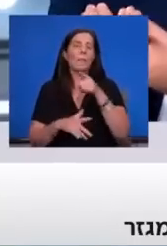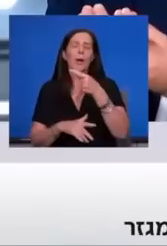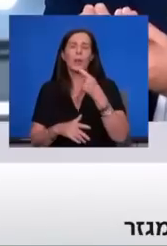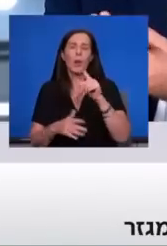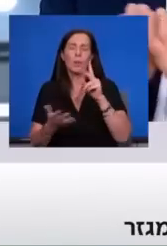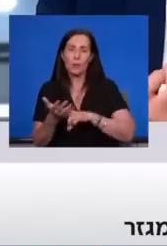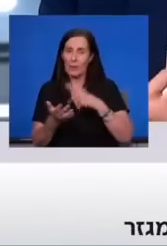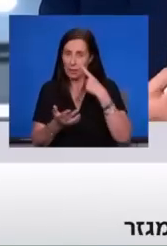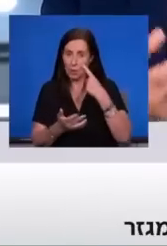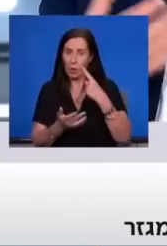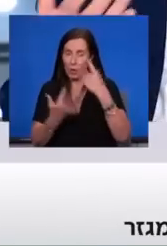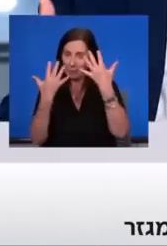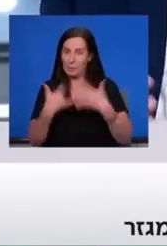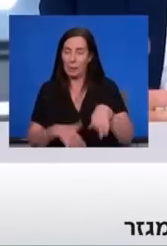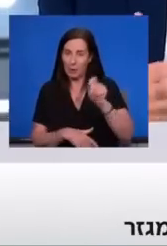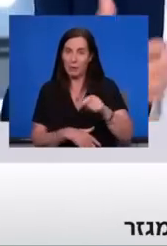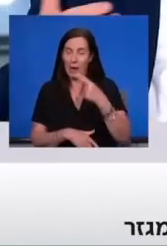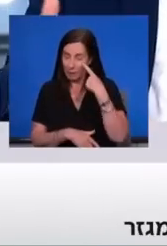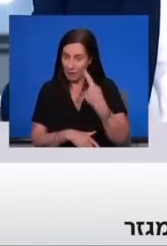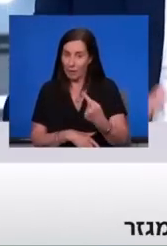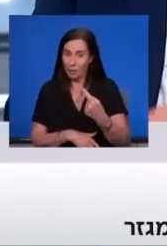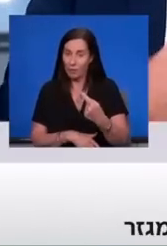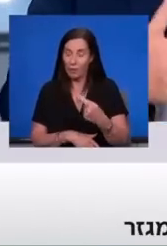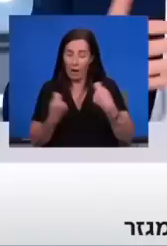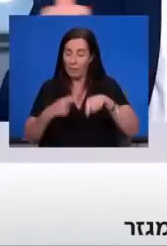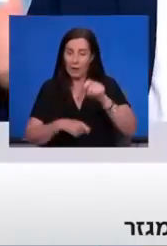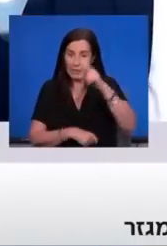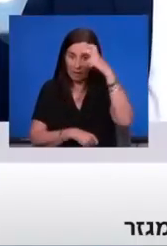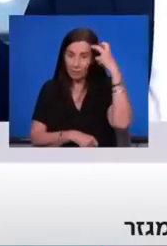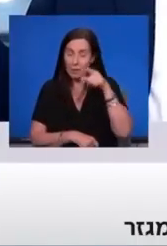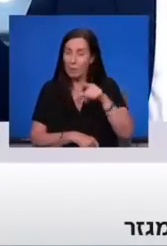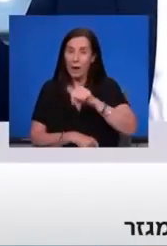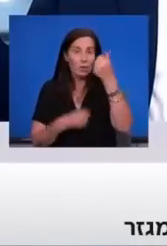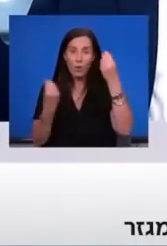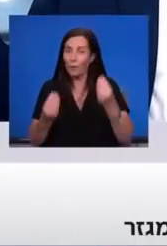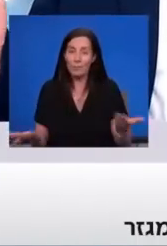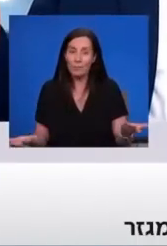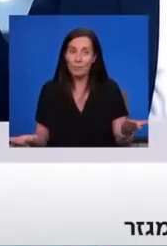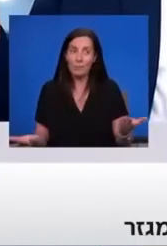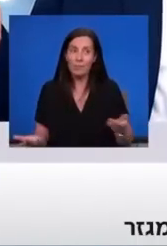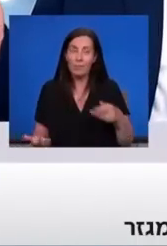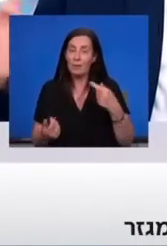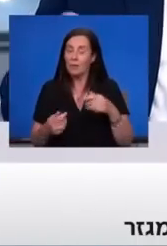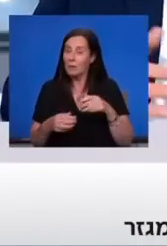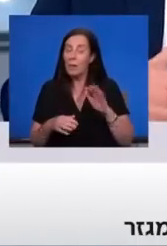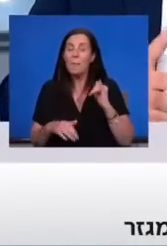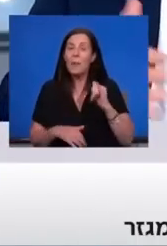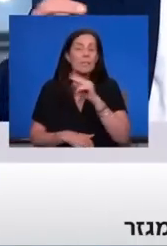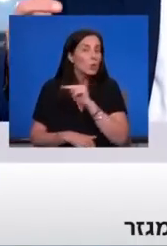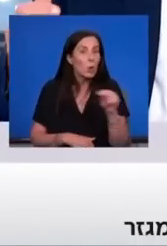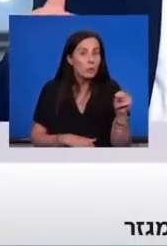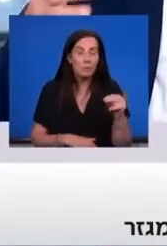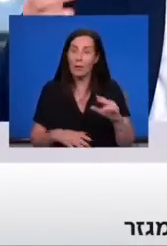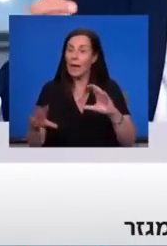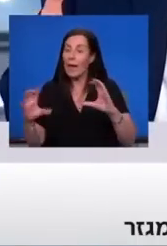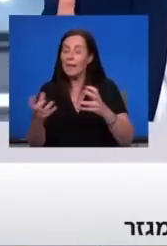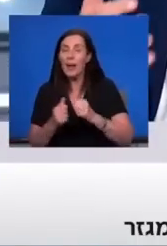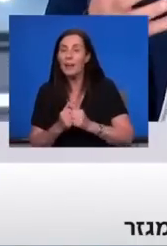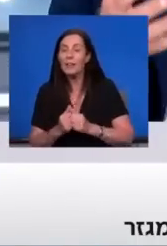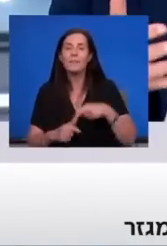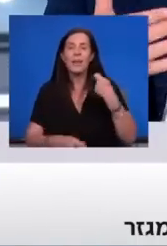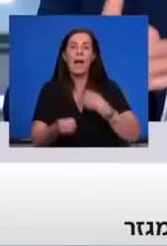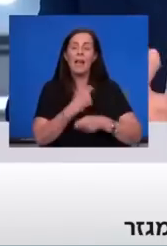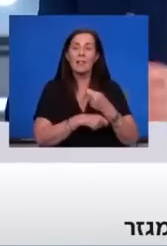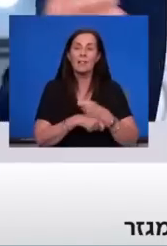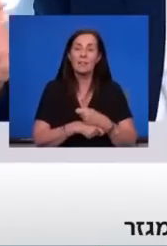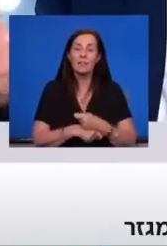תסתכל על הנתונים בכנסת, אתה תראה שהח"כים הערבים הם הטובים ביותר, הפרלמנטרים. באיזה נושאים? חברתי וכלכלי.